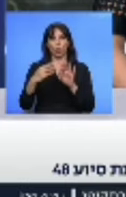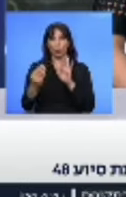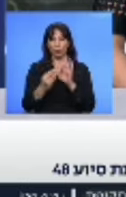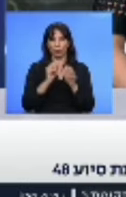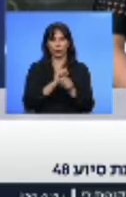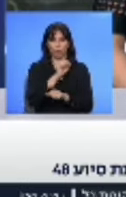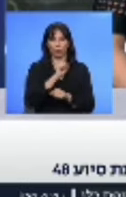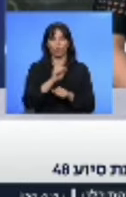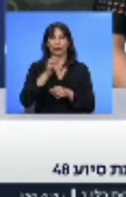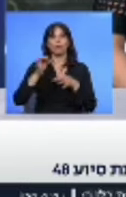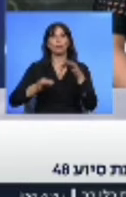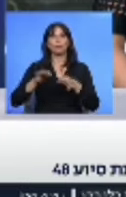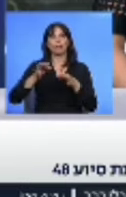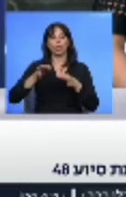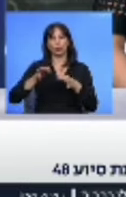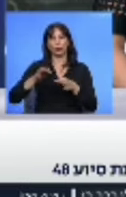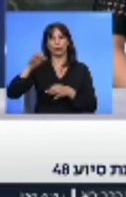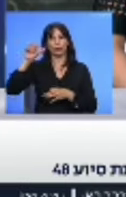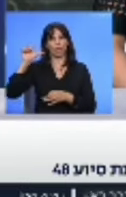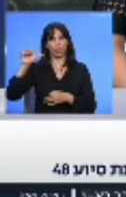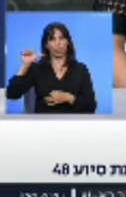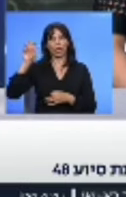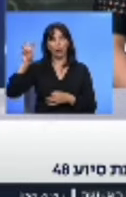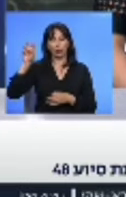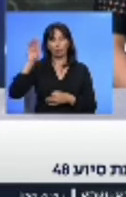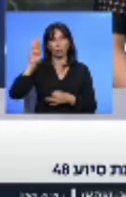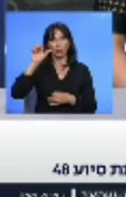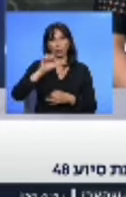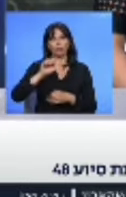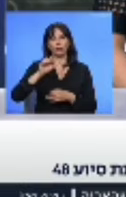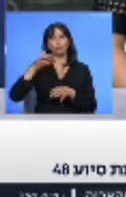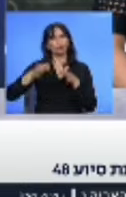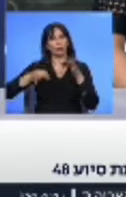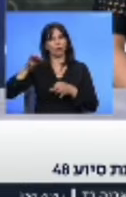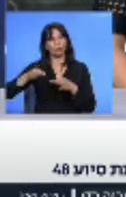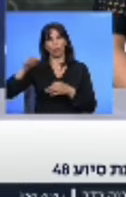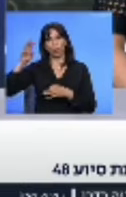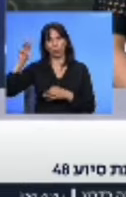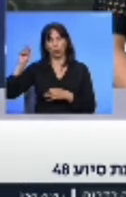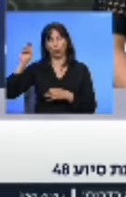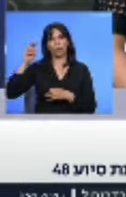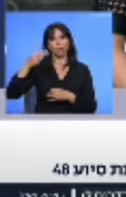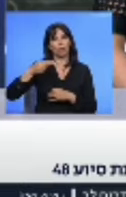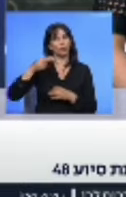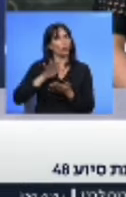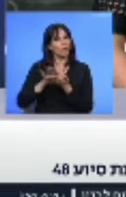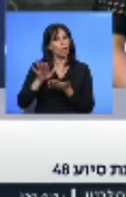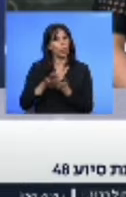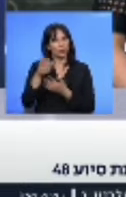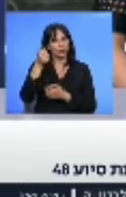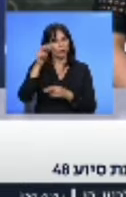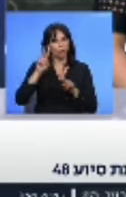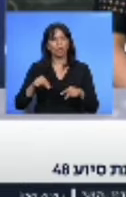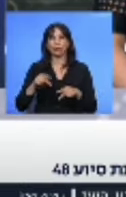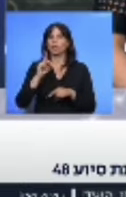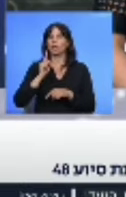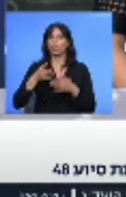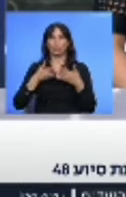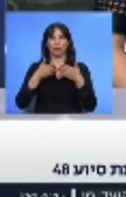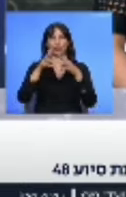ארי, התלונה למשטרה בעבר, עורך דין מוריס הירש. אז יש לנו קצת הוצאות, אנחנו באמת צריכים את העזרה של הציבור, לסייע